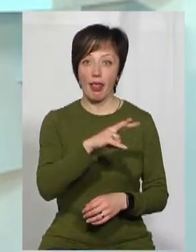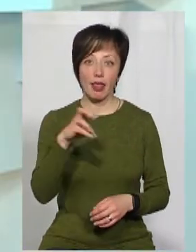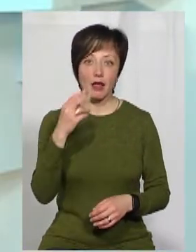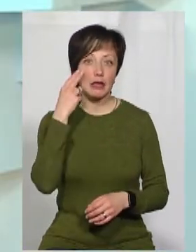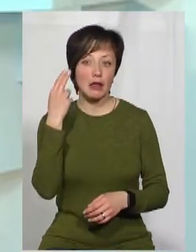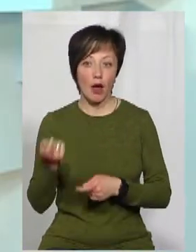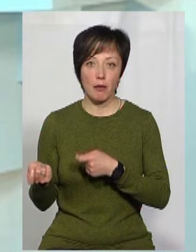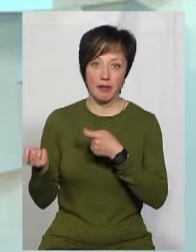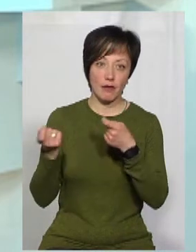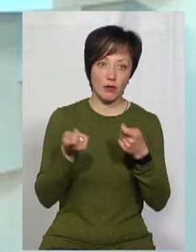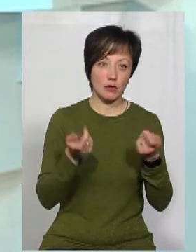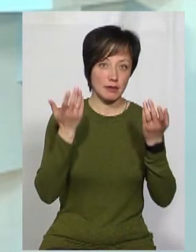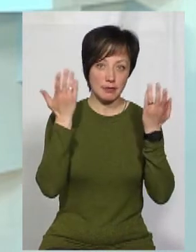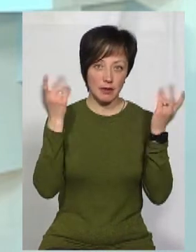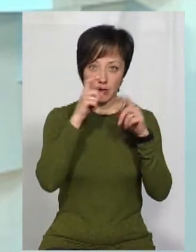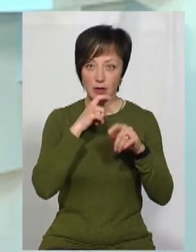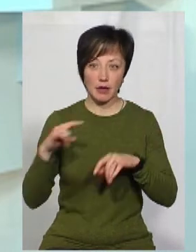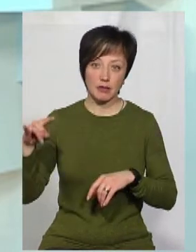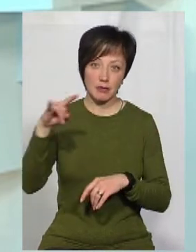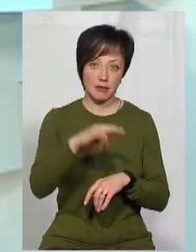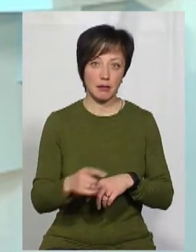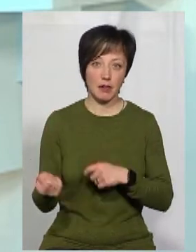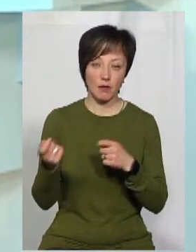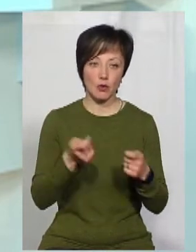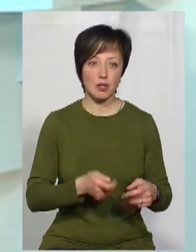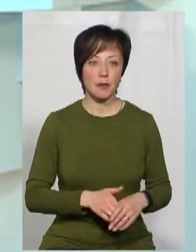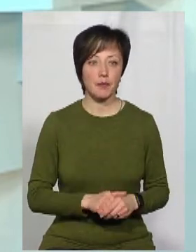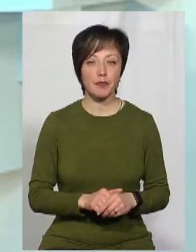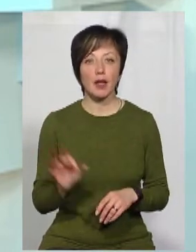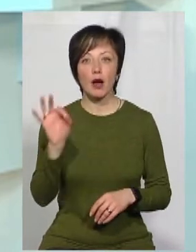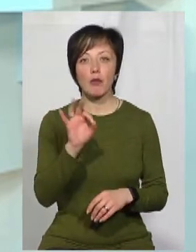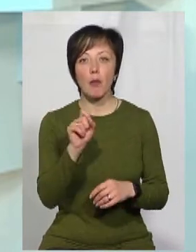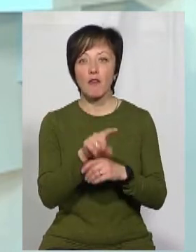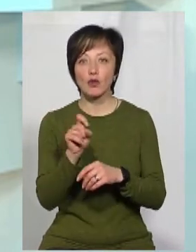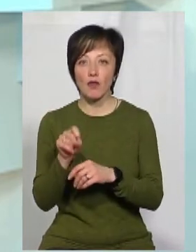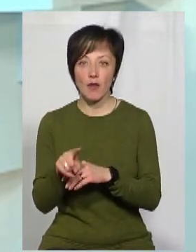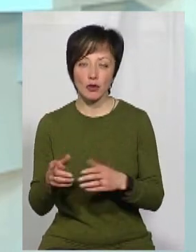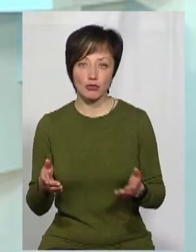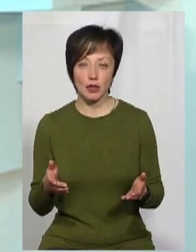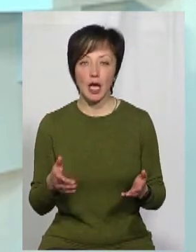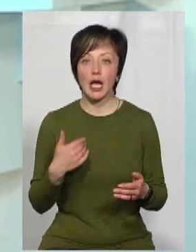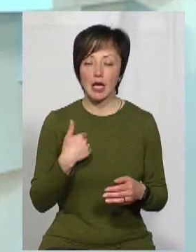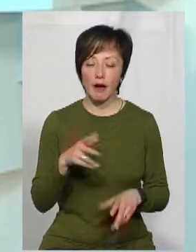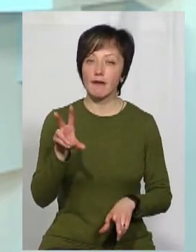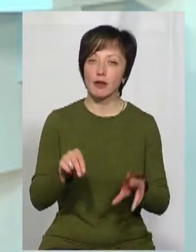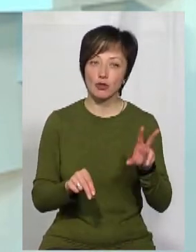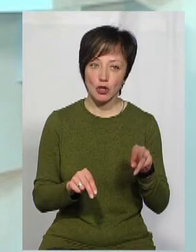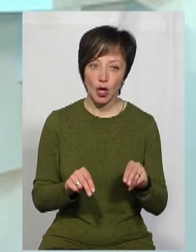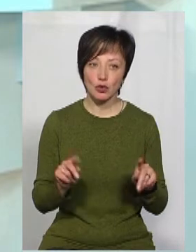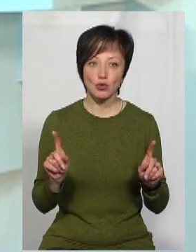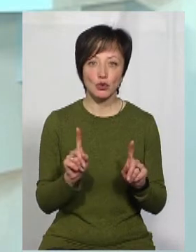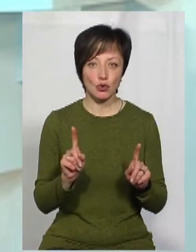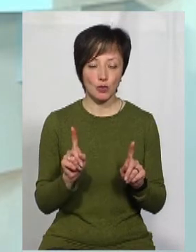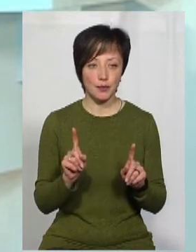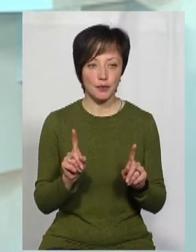з Китаю, от віртуальні якісь ті літаки привозити і так далі. Стосовно повноважень безпосередньо, я вважаю,